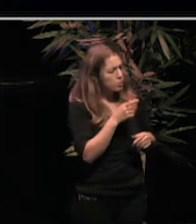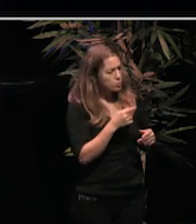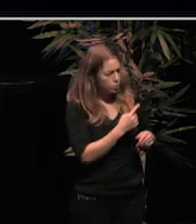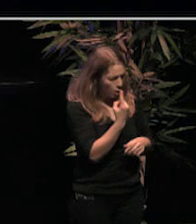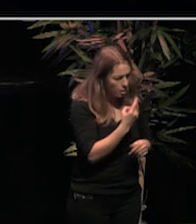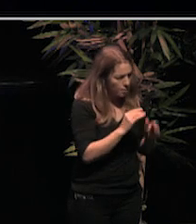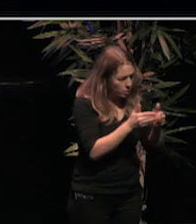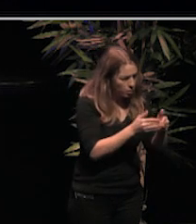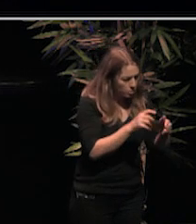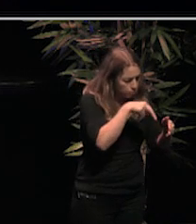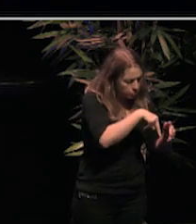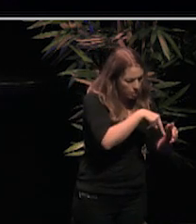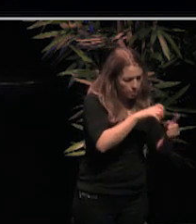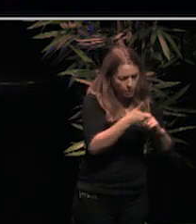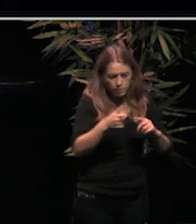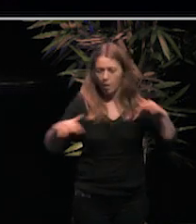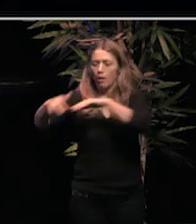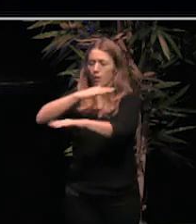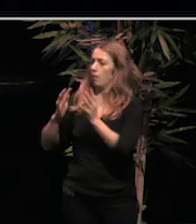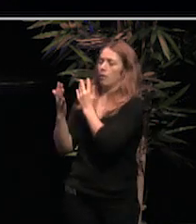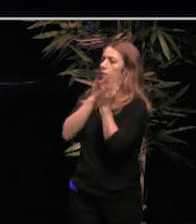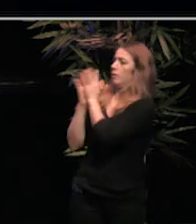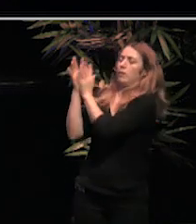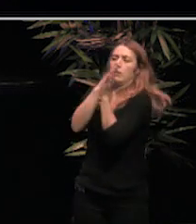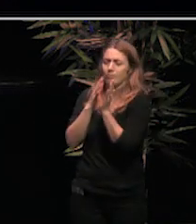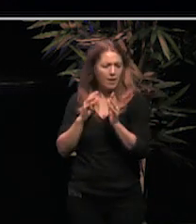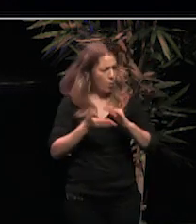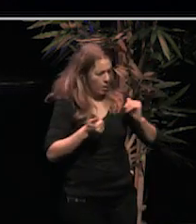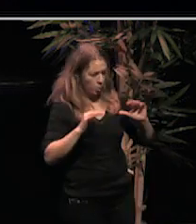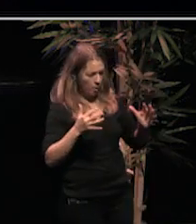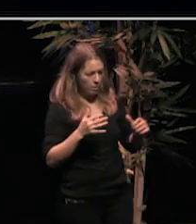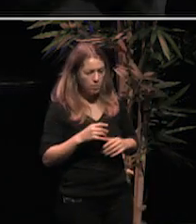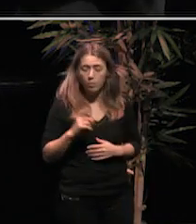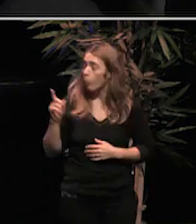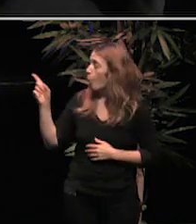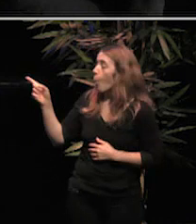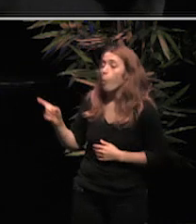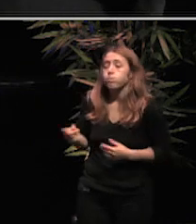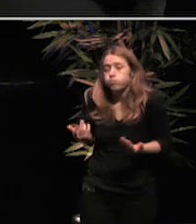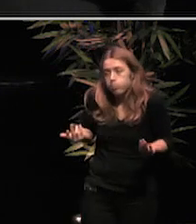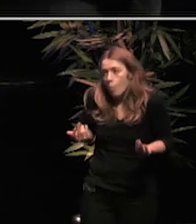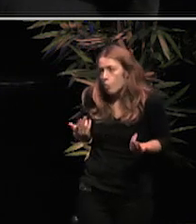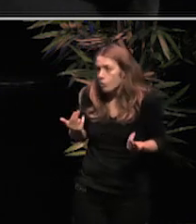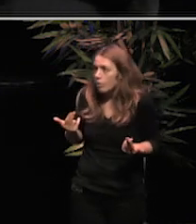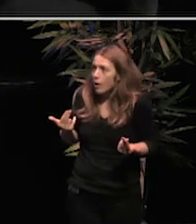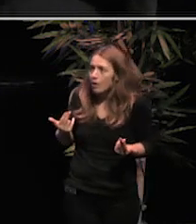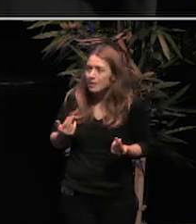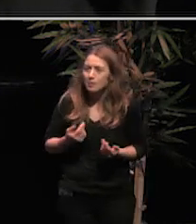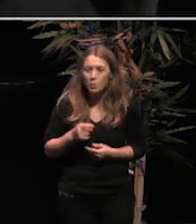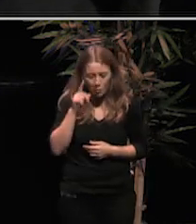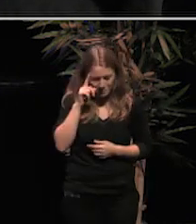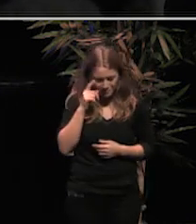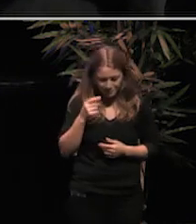une foule qui t'attend. Et comment tu vis ça? Ça se fait très très bien en fait. Il y avait un état de fatigue quand